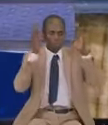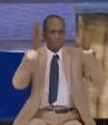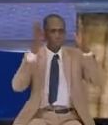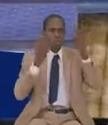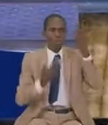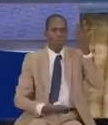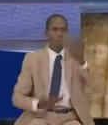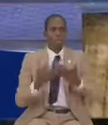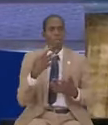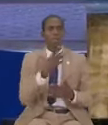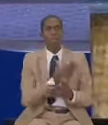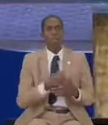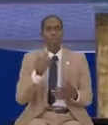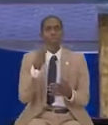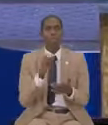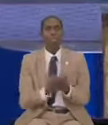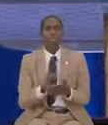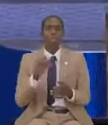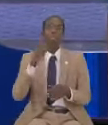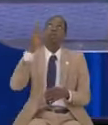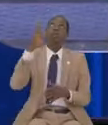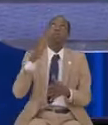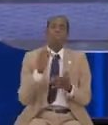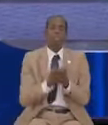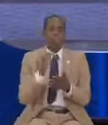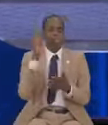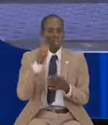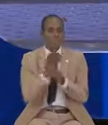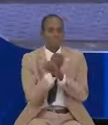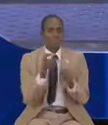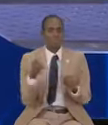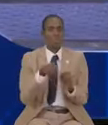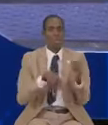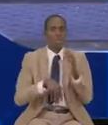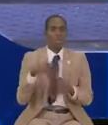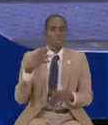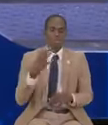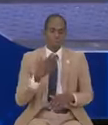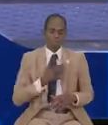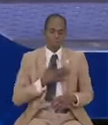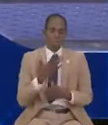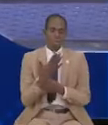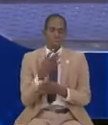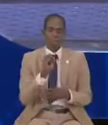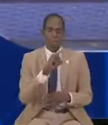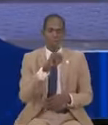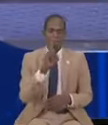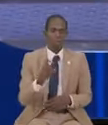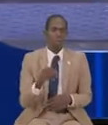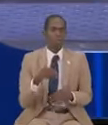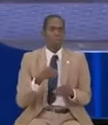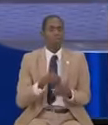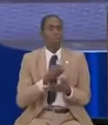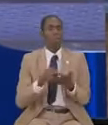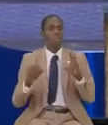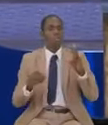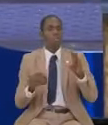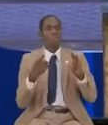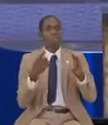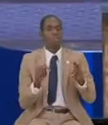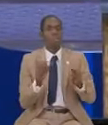même au milieu d'une fournaise ardente et quel est le dieu qui vous délivrera de ma main 16